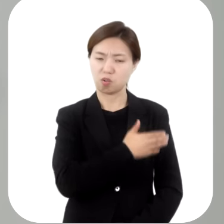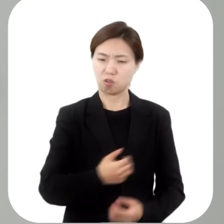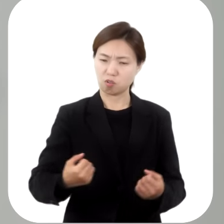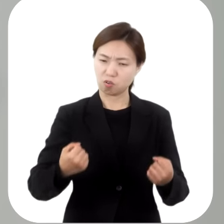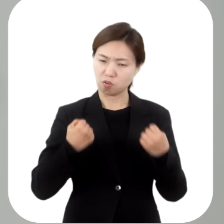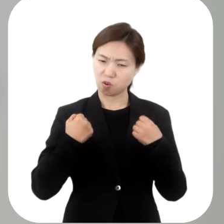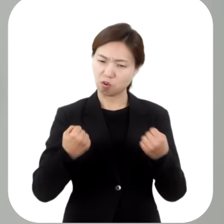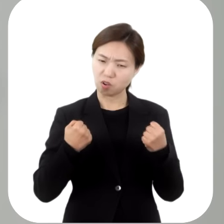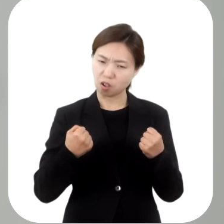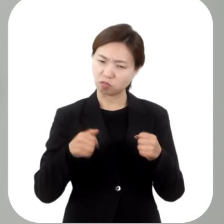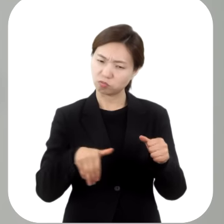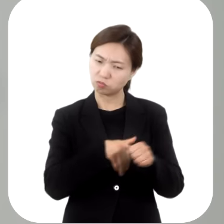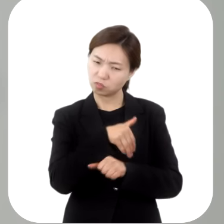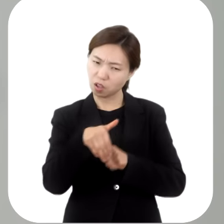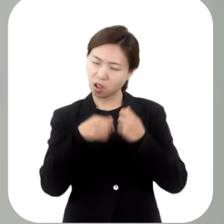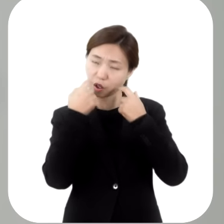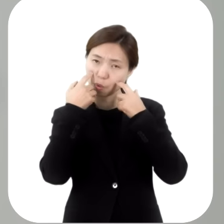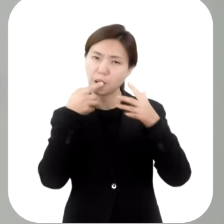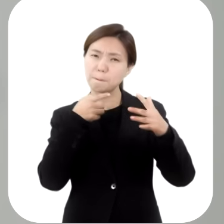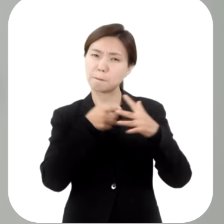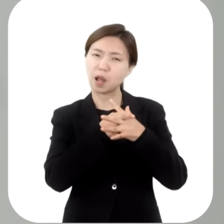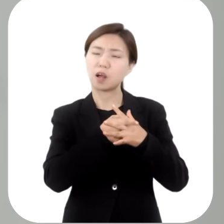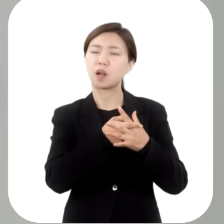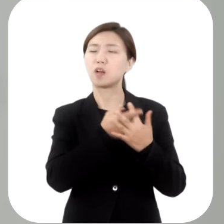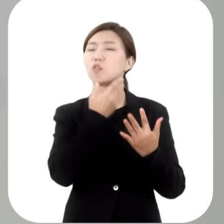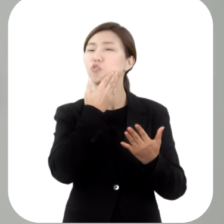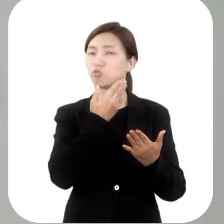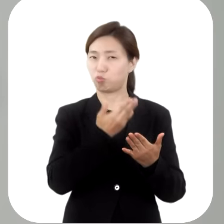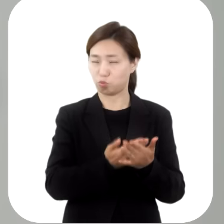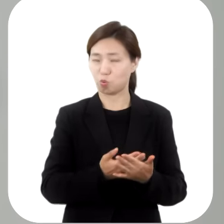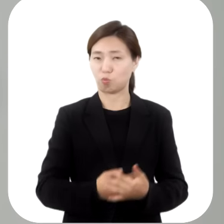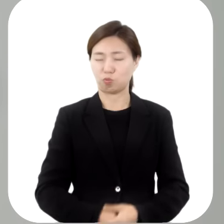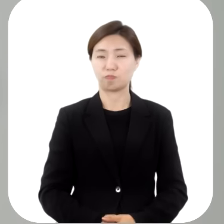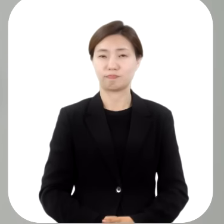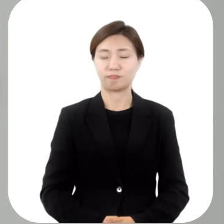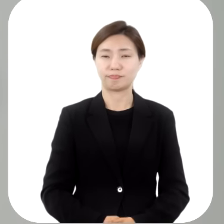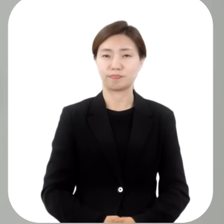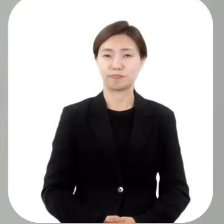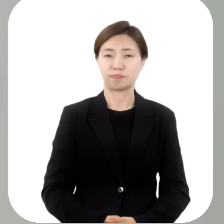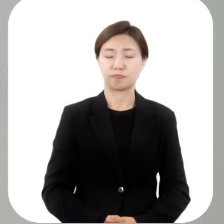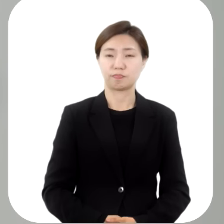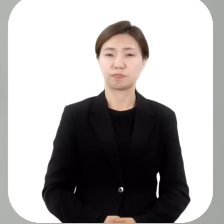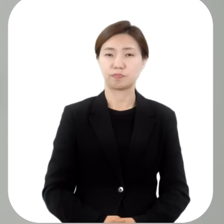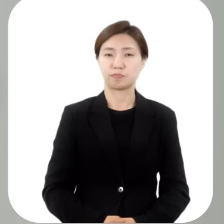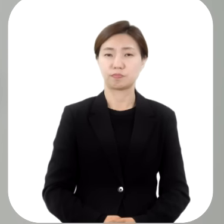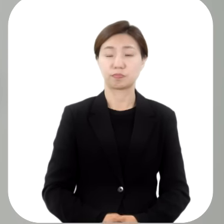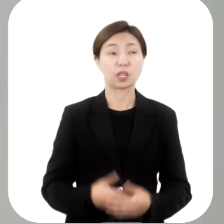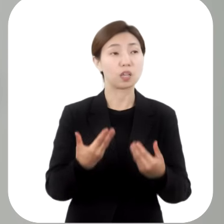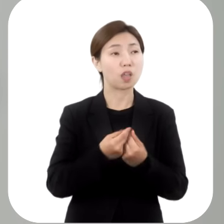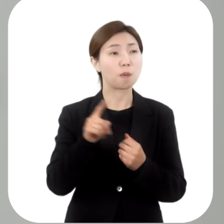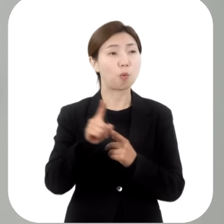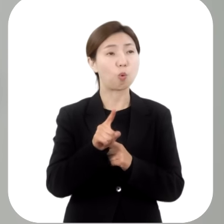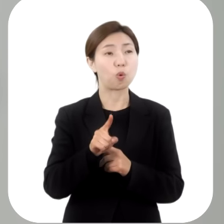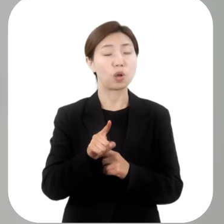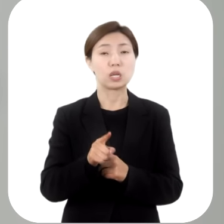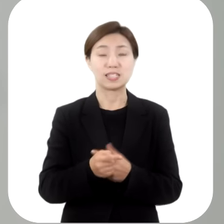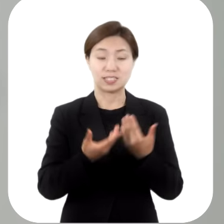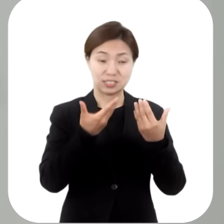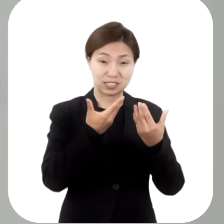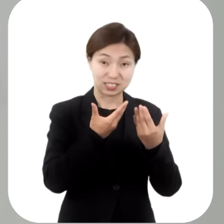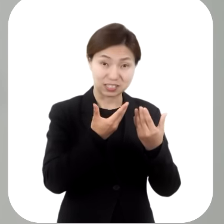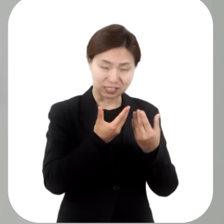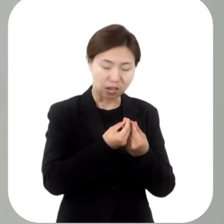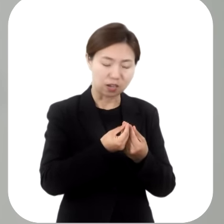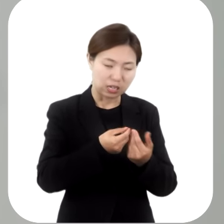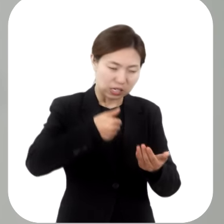이 자기 건강이 어느 정도냐를 정확하게 검진을 하는 게 필요합니다. 예를